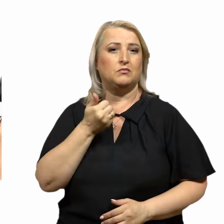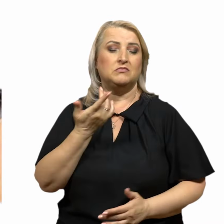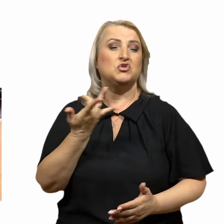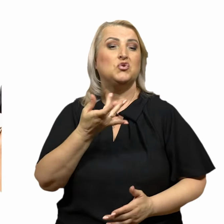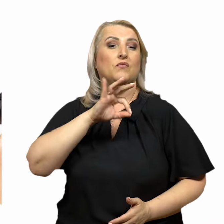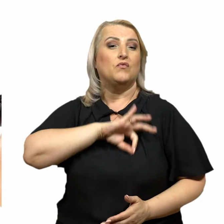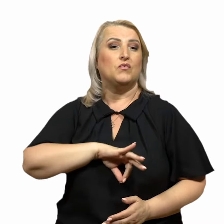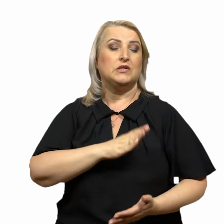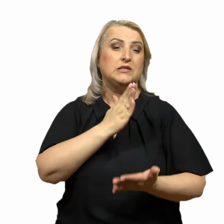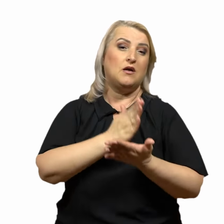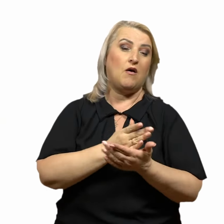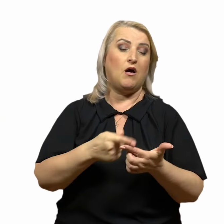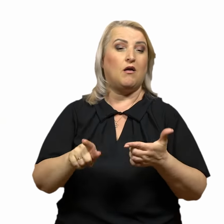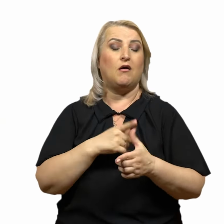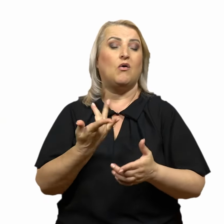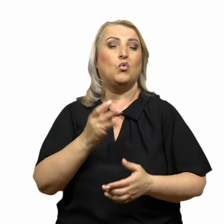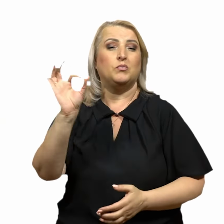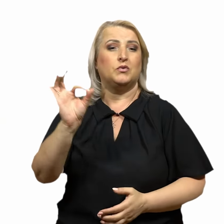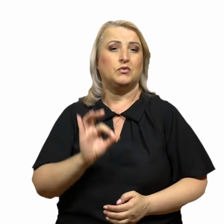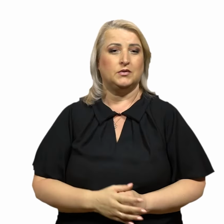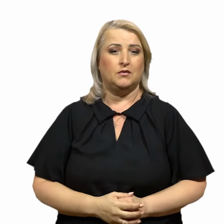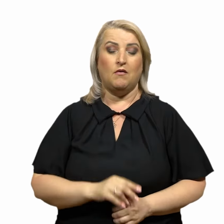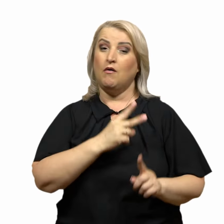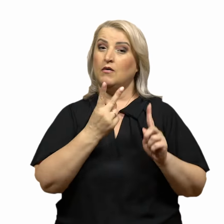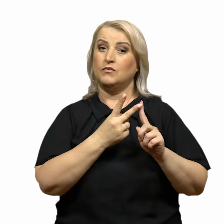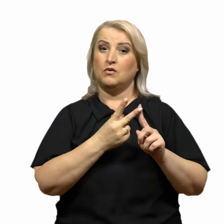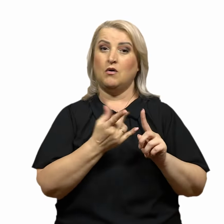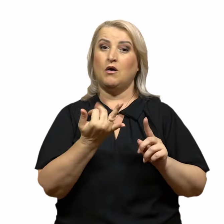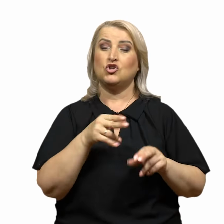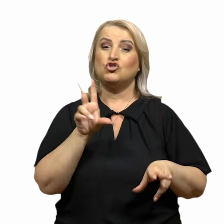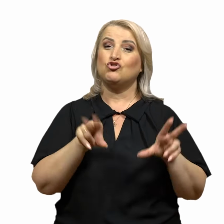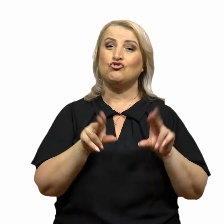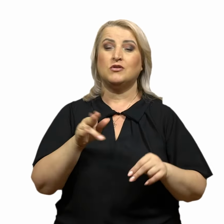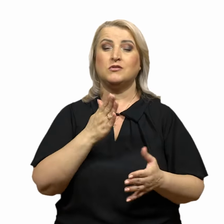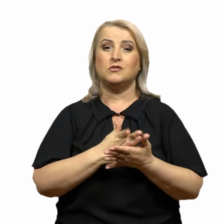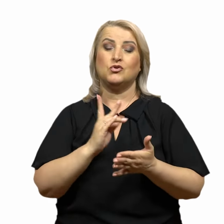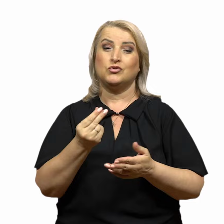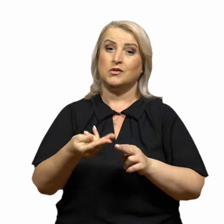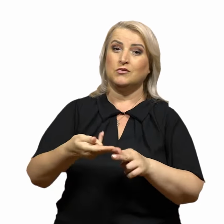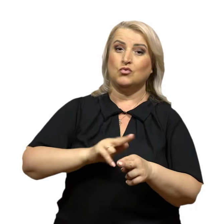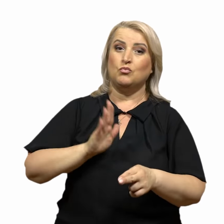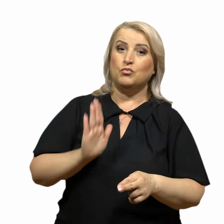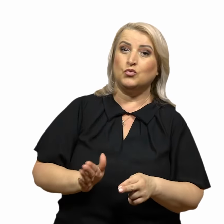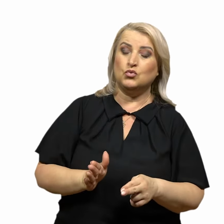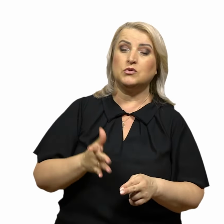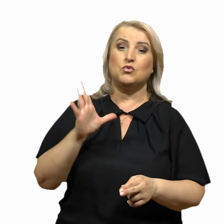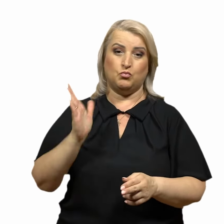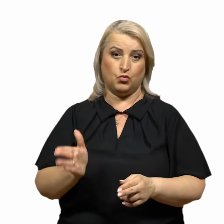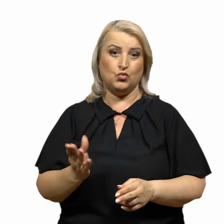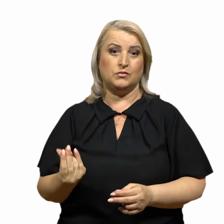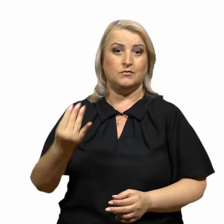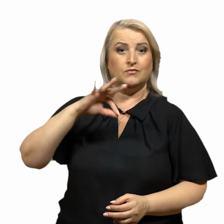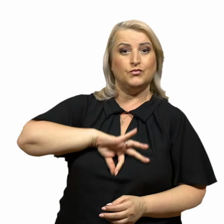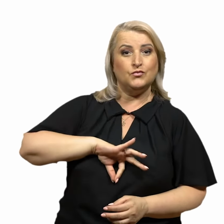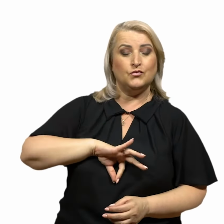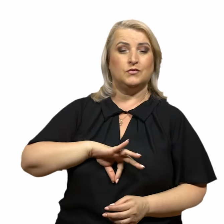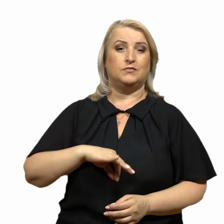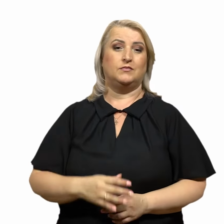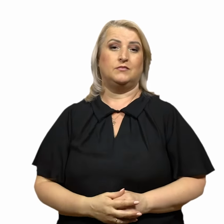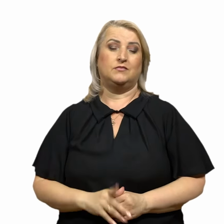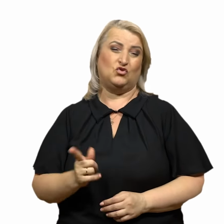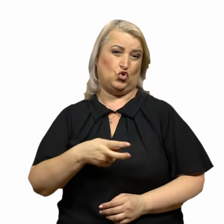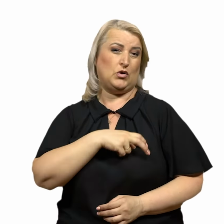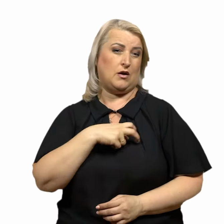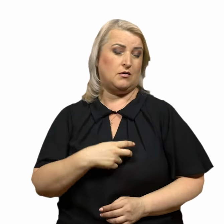beneficiu să ai sau ce rentabilitate? 2. Câte șanse sunt ca banii să-ți fie restituit și să ai câștigul la care ai sperat cei ce